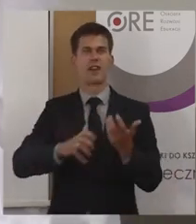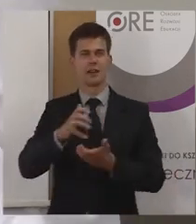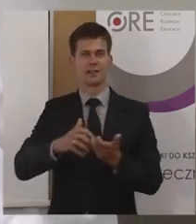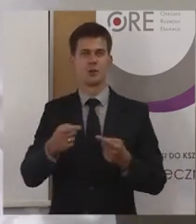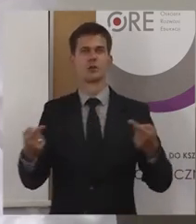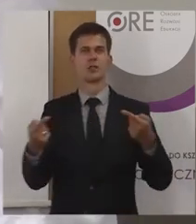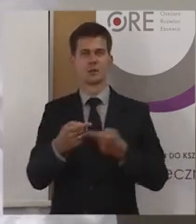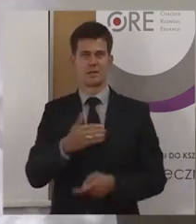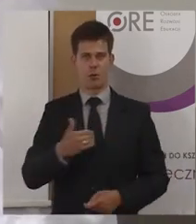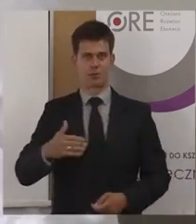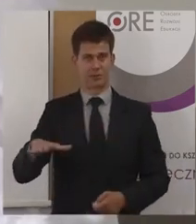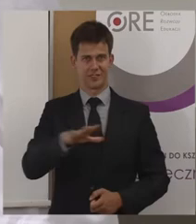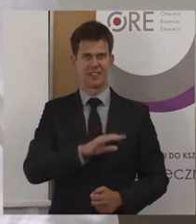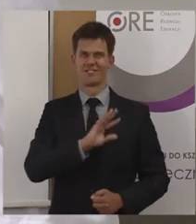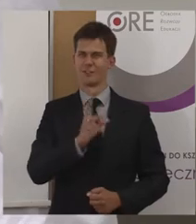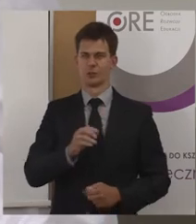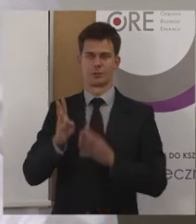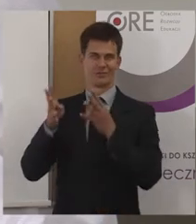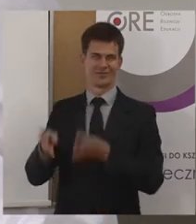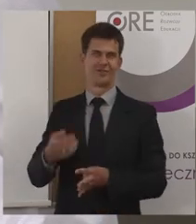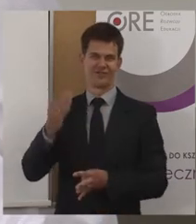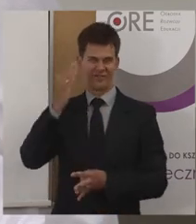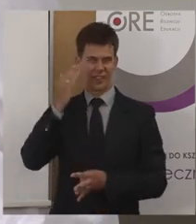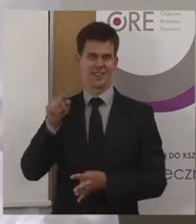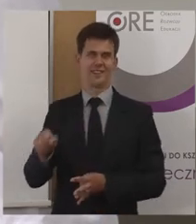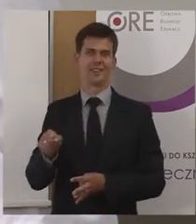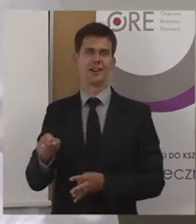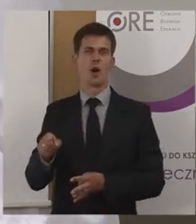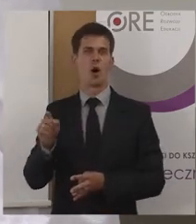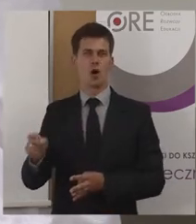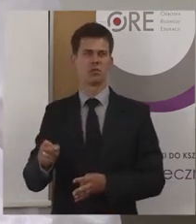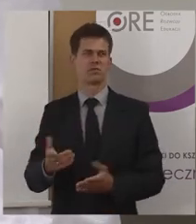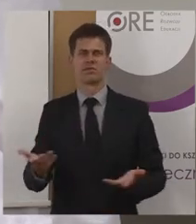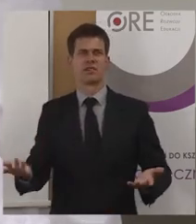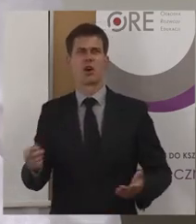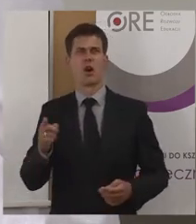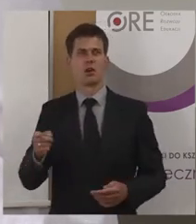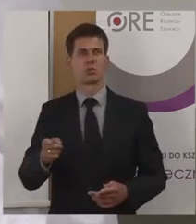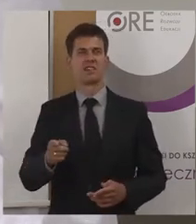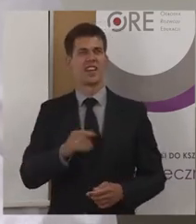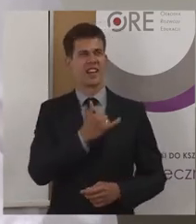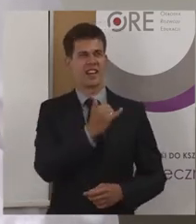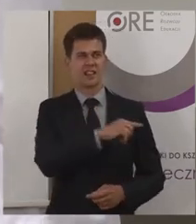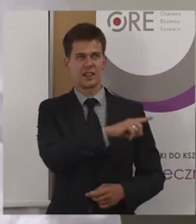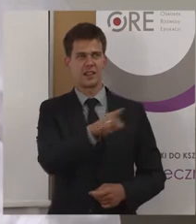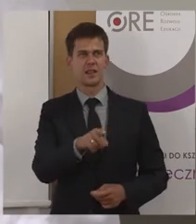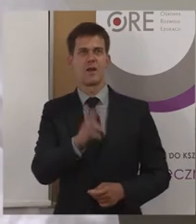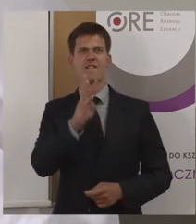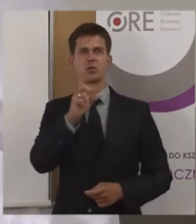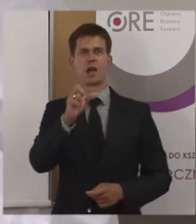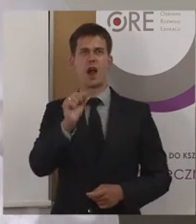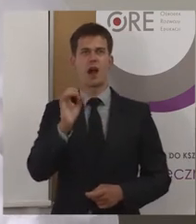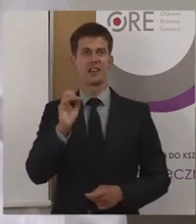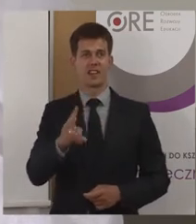polskich jako osoba mająca podejście absolutnie ortodoksyjne do kwestii WCAG 2.0.